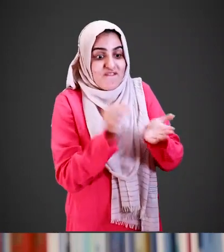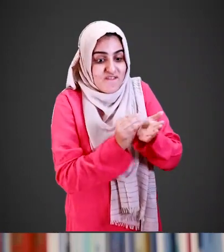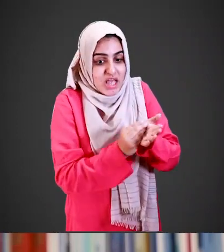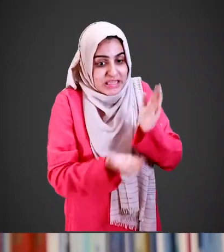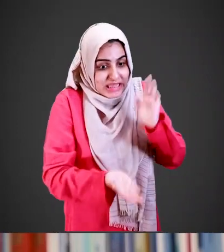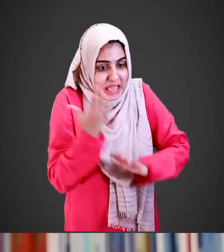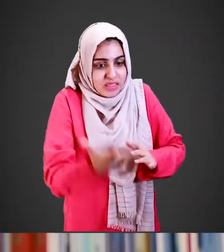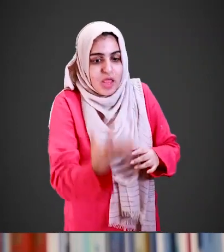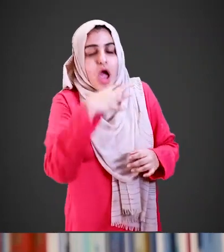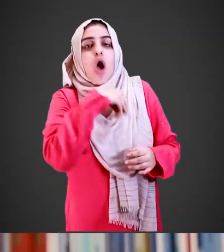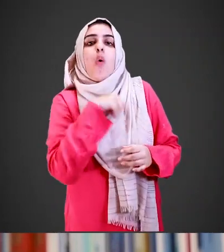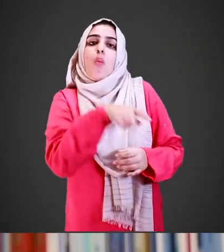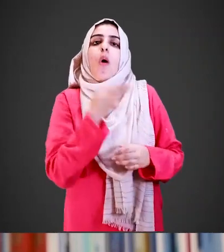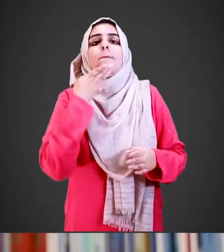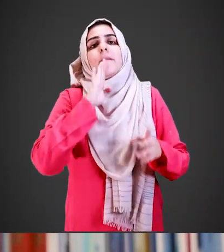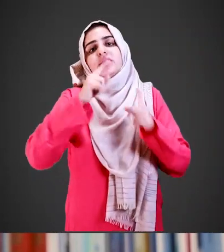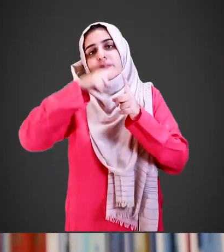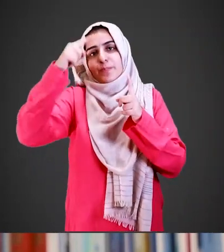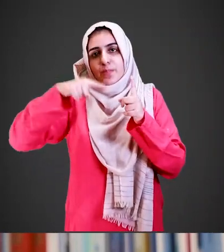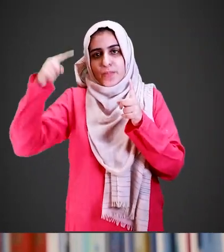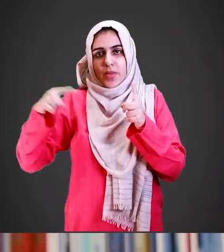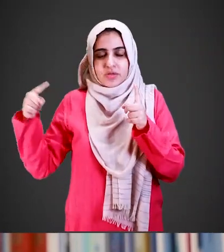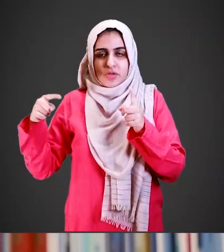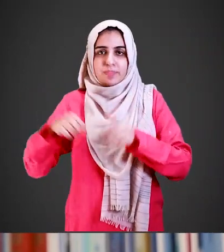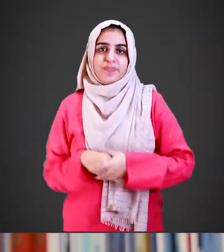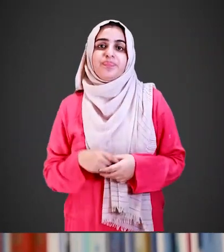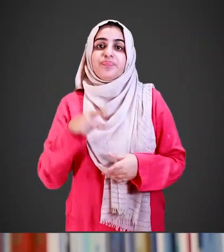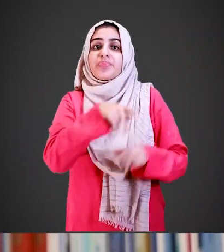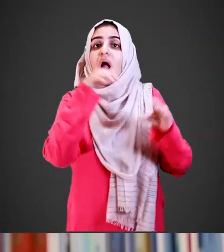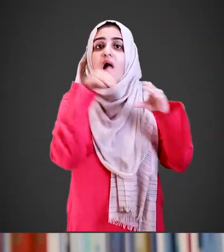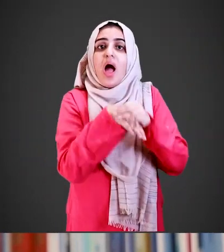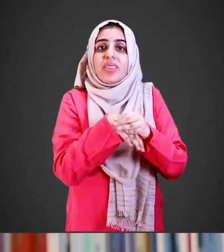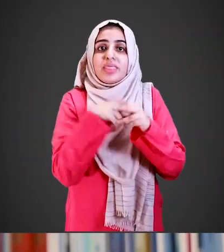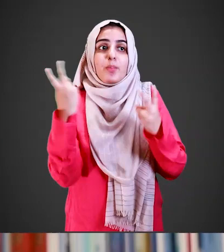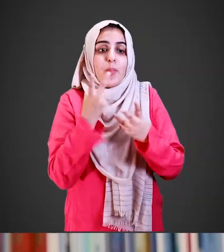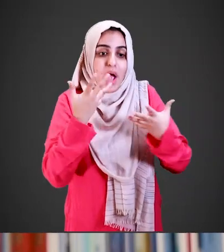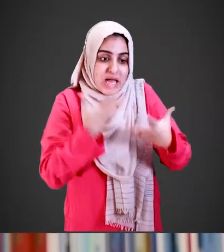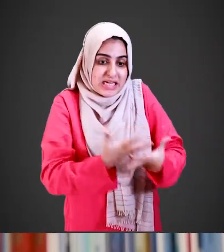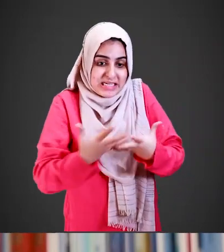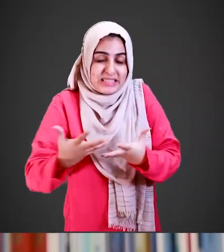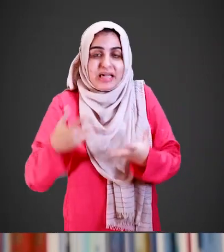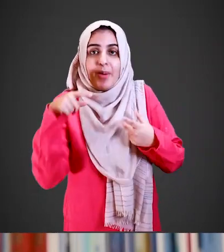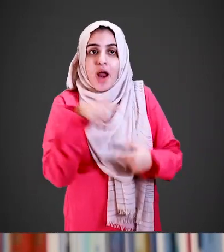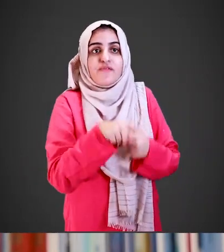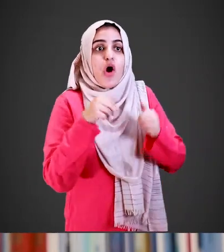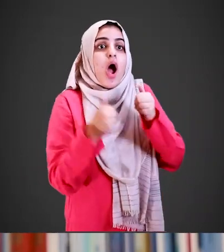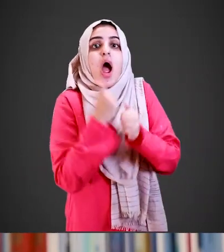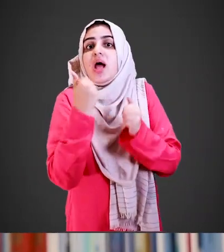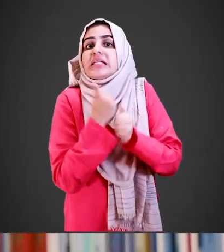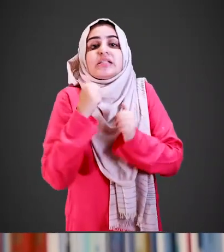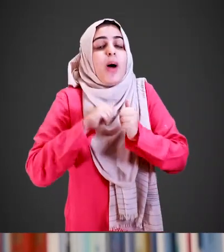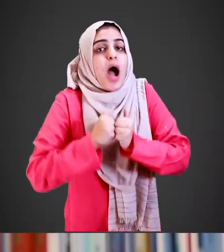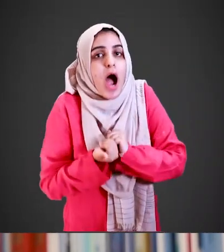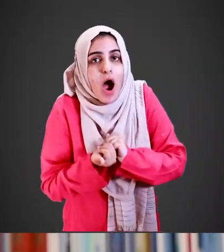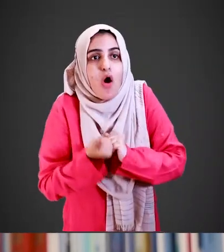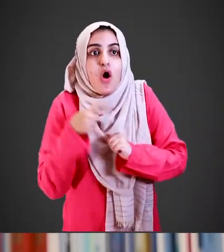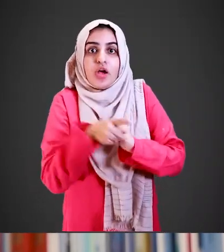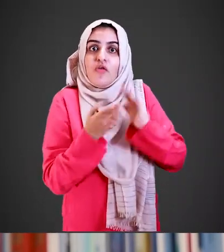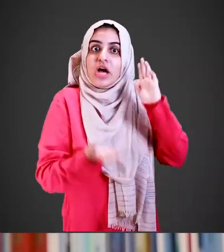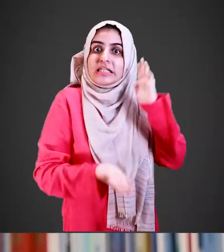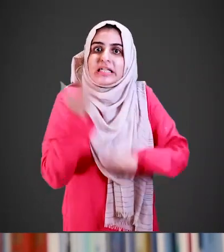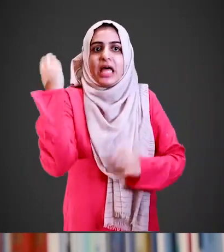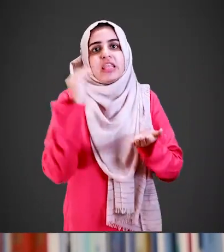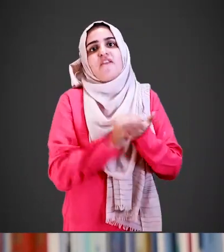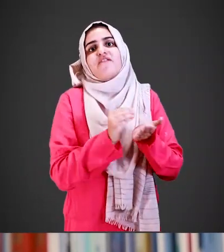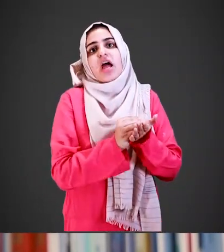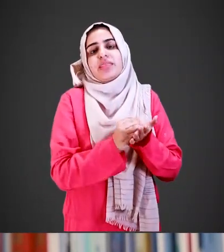से, उसका नाम है। आपकी बेसिकली एलोकेशंस हैं कि आप अपने वसाइल को किस तरह से इस्तेमाल करें कि आप ज़्यादा से